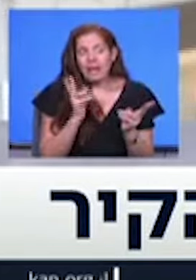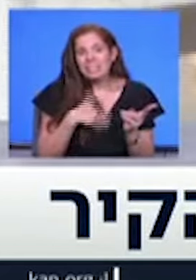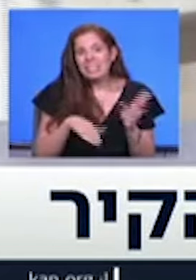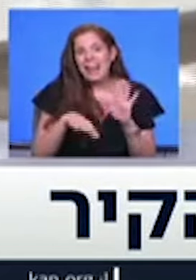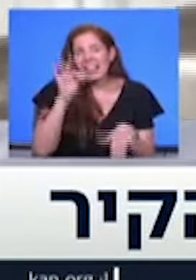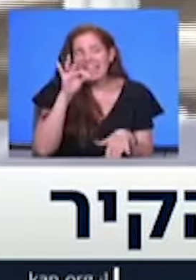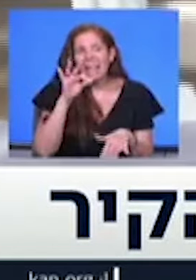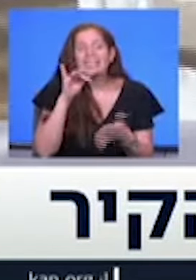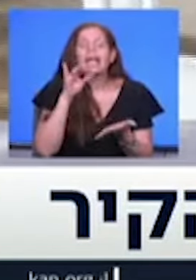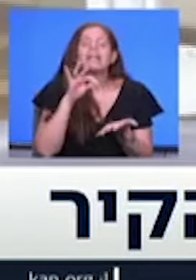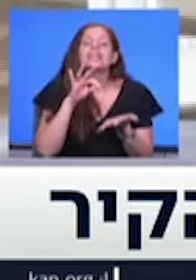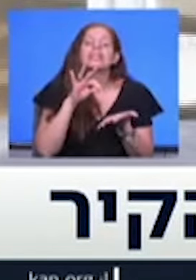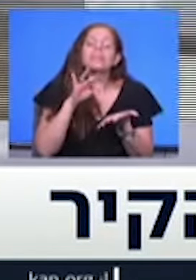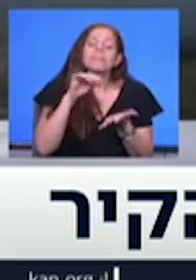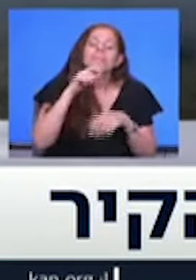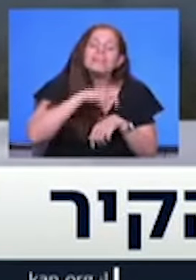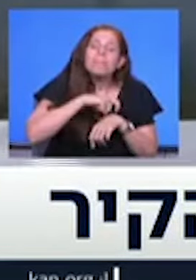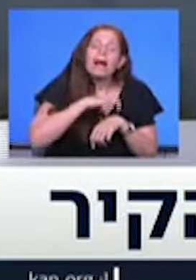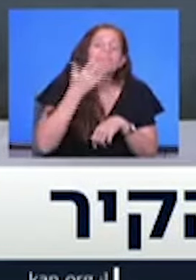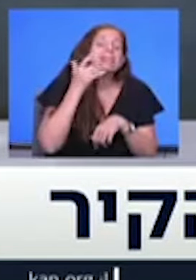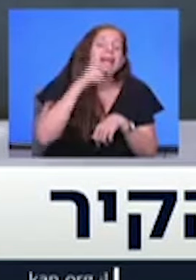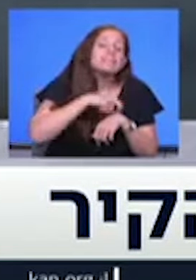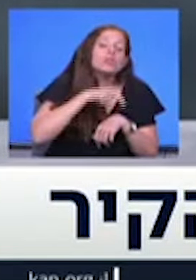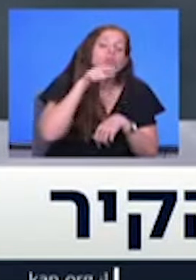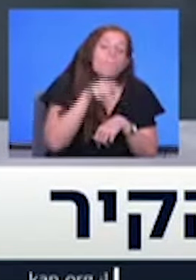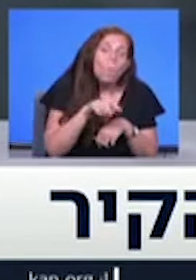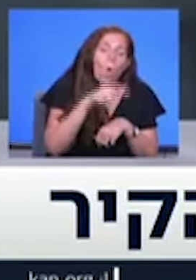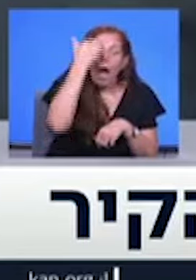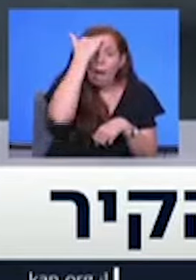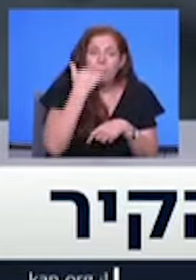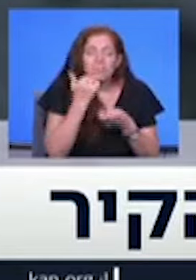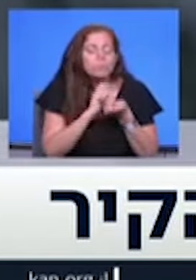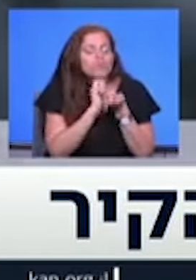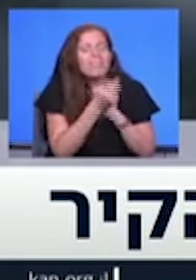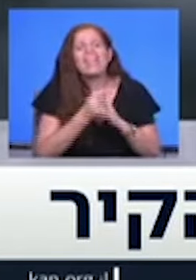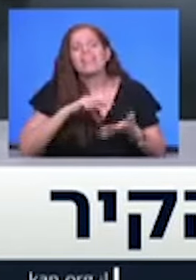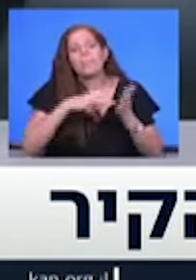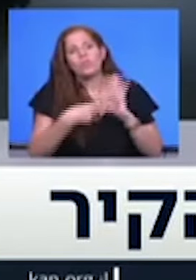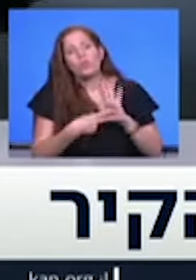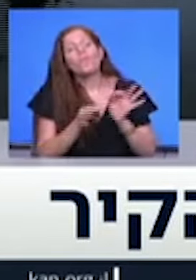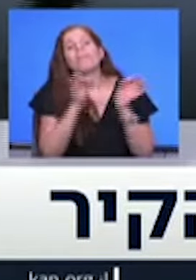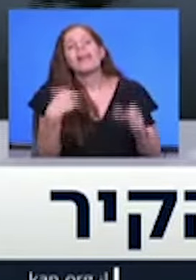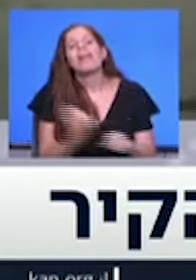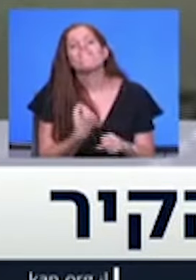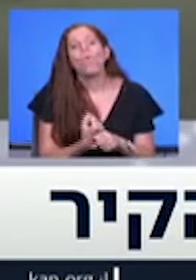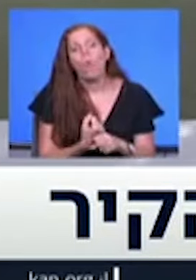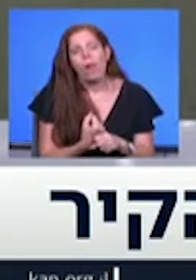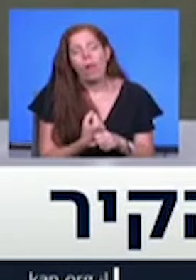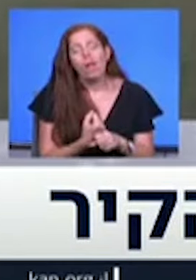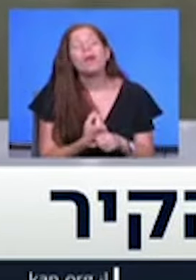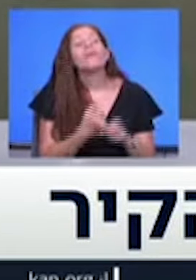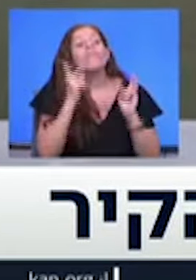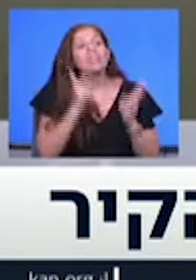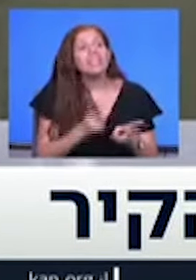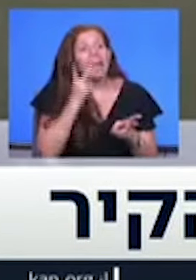חמאס. מתי הנקודה שבו הוא עובר לשלב הפעולה? וניתן לראות את זה,